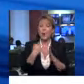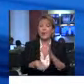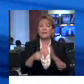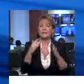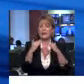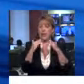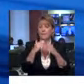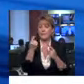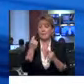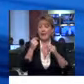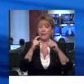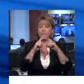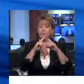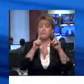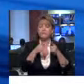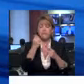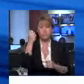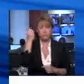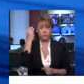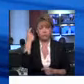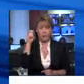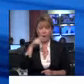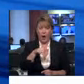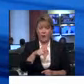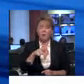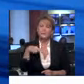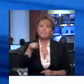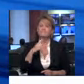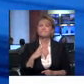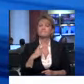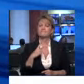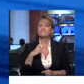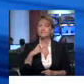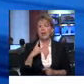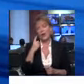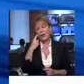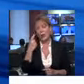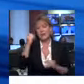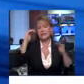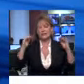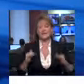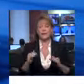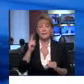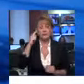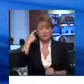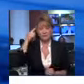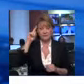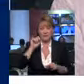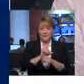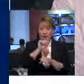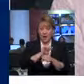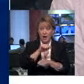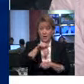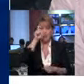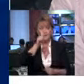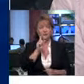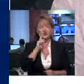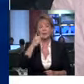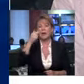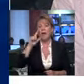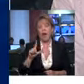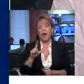אנשים להמשיך לשבת על הגדר כדי להביא לירידה במחירי הנדל"ן. מי שיזם ומנהל את המחאה הזו הוא גל מרום. ערב טוב,